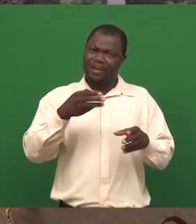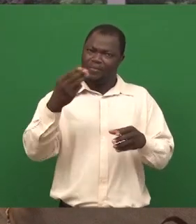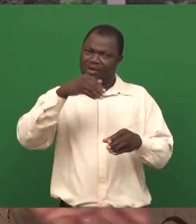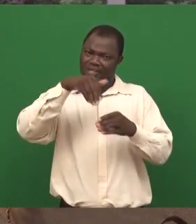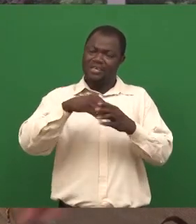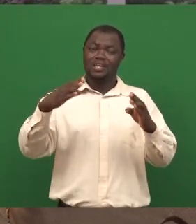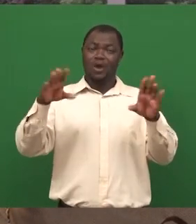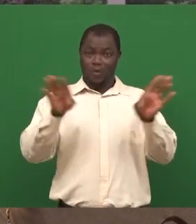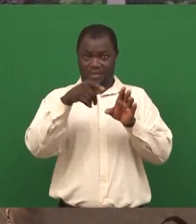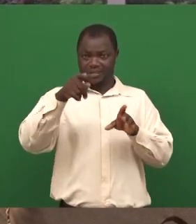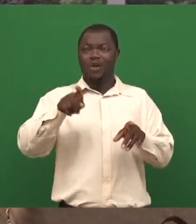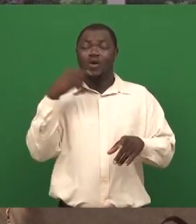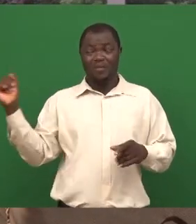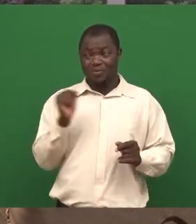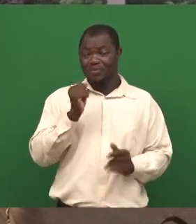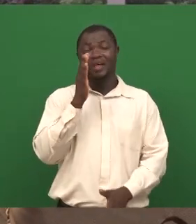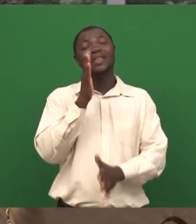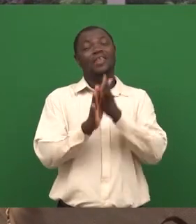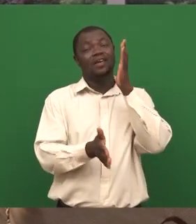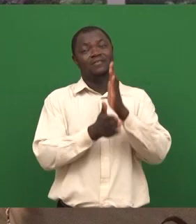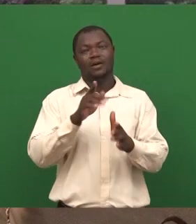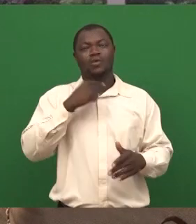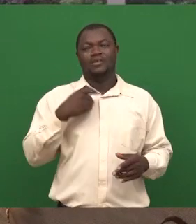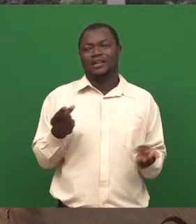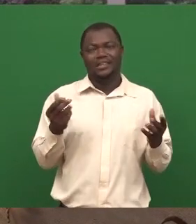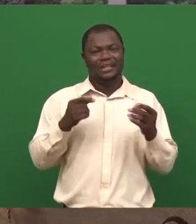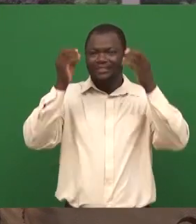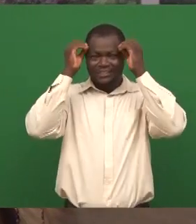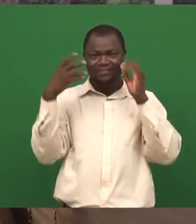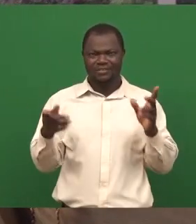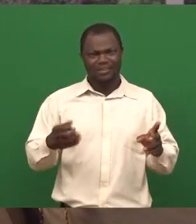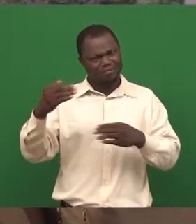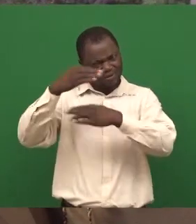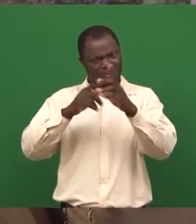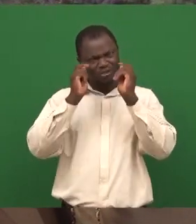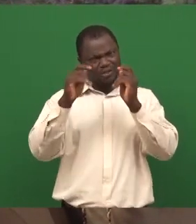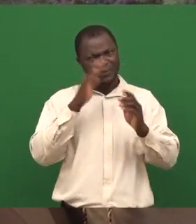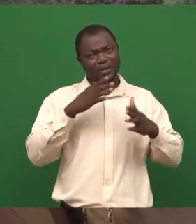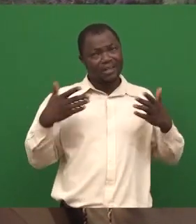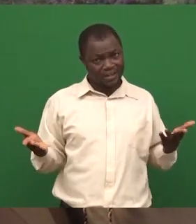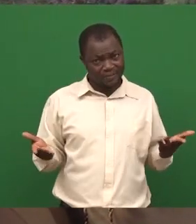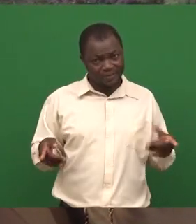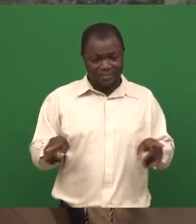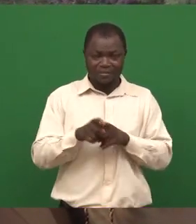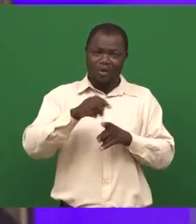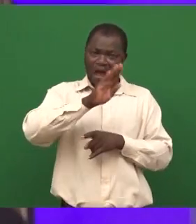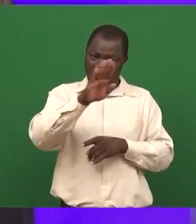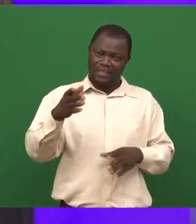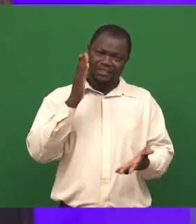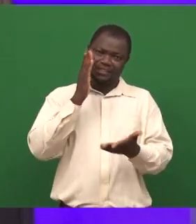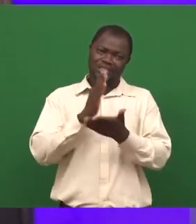anokubasa. Baba havari kuenda nemudzimai wavo. Unzi havagone dhanza. Makambovadzidzisa here nai? Zvimwe zvacho zviri kubva Mai Chisamba